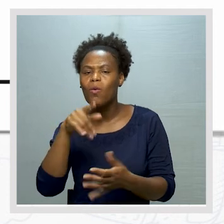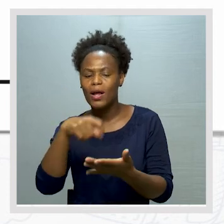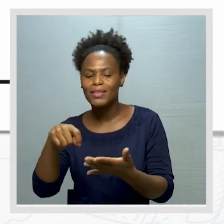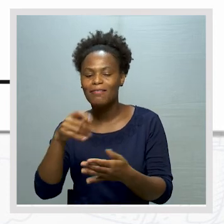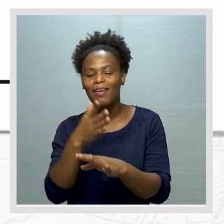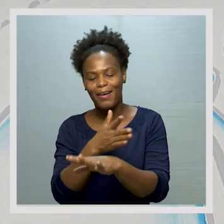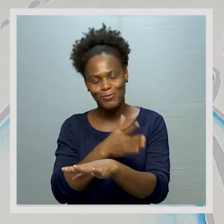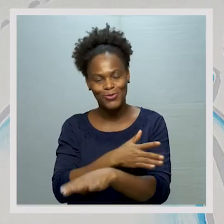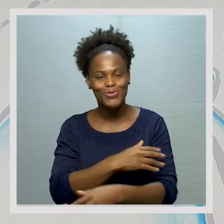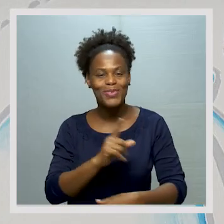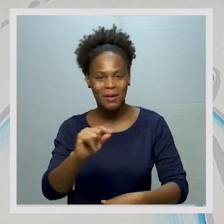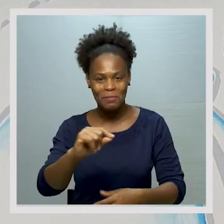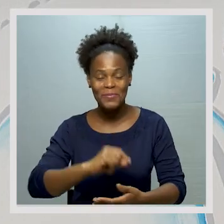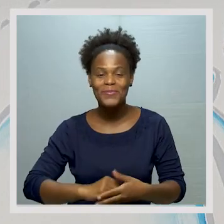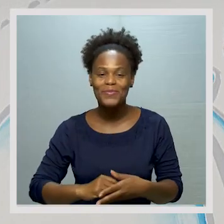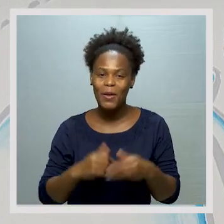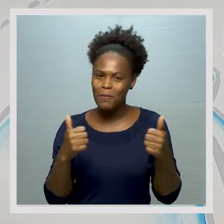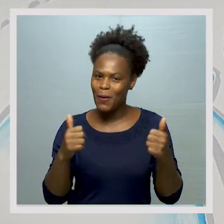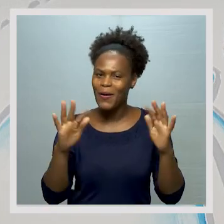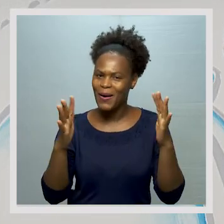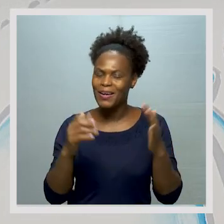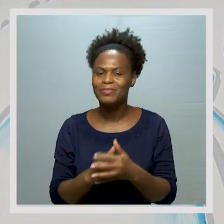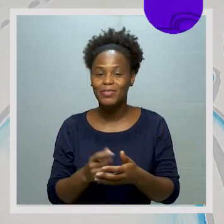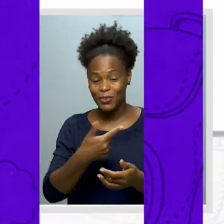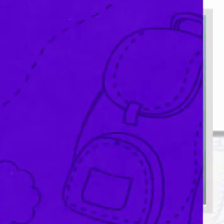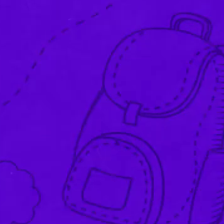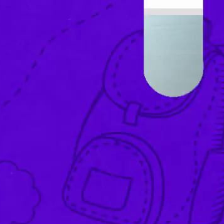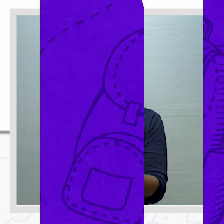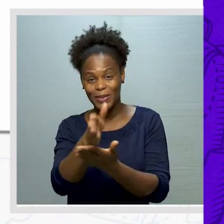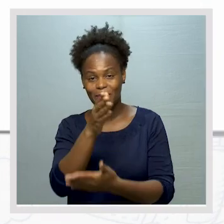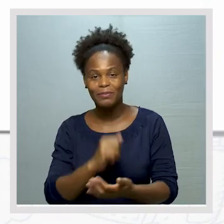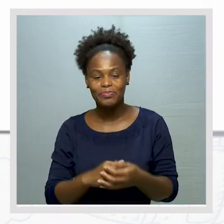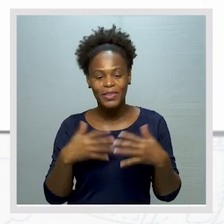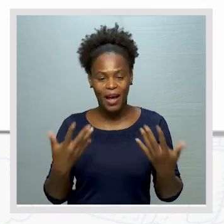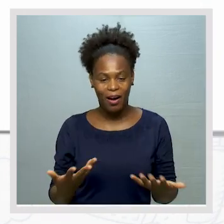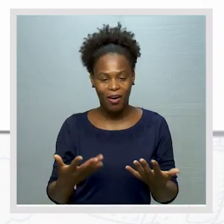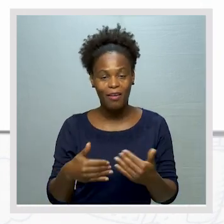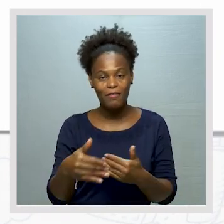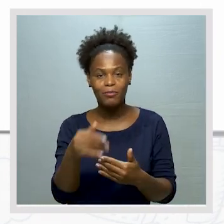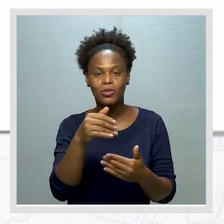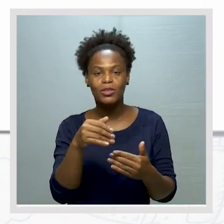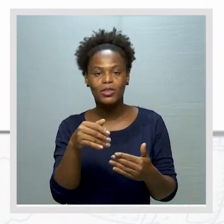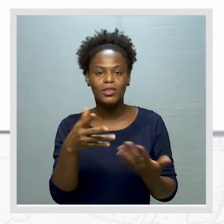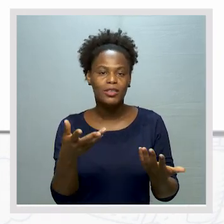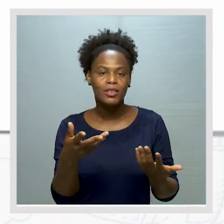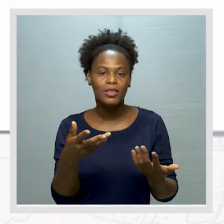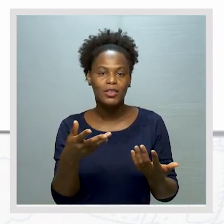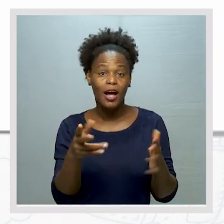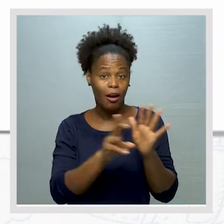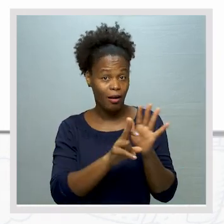Avant. Très bien. On continue. Maintenant, on va compléter les